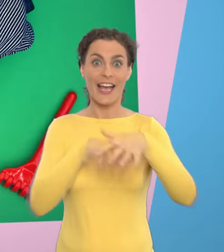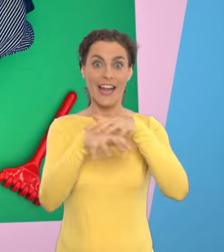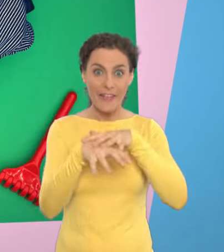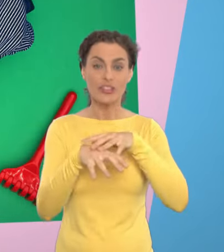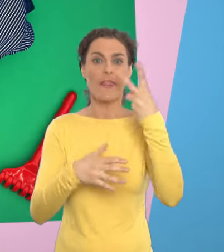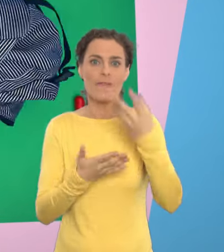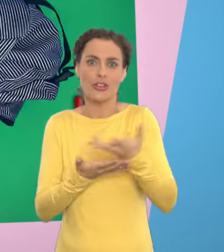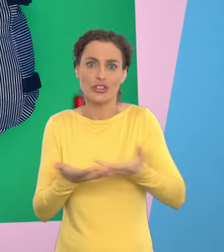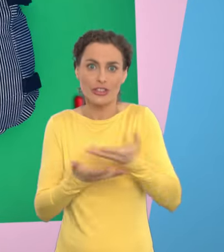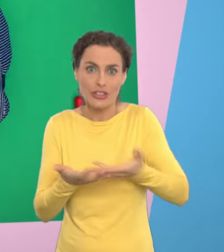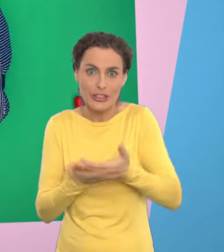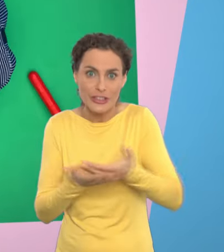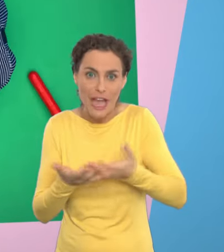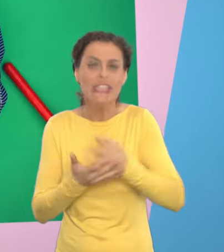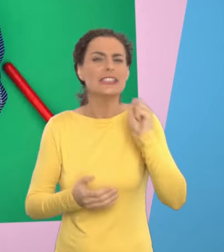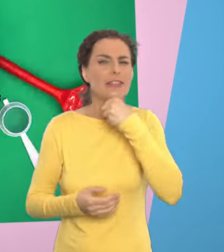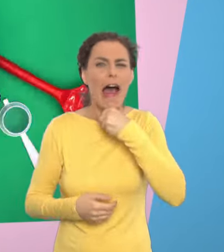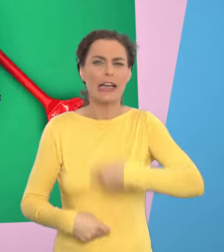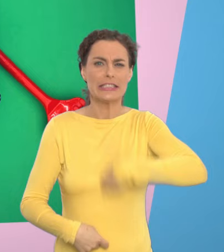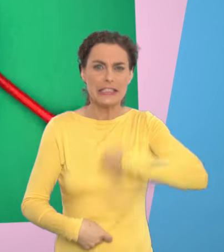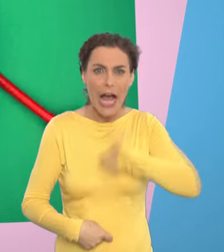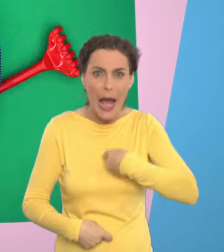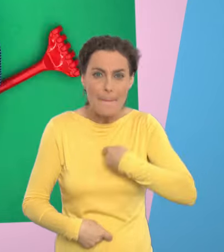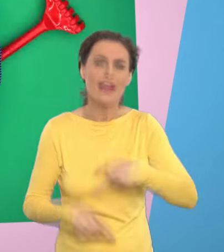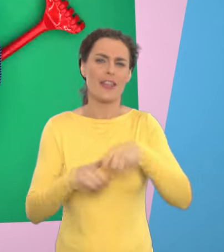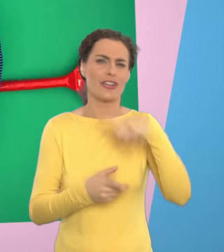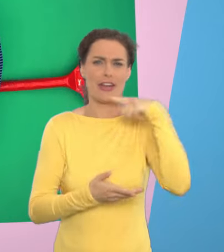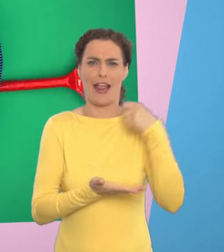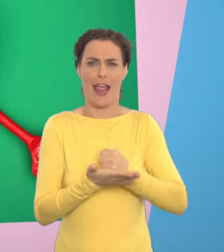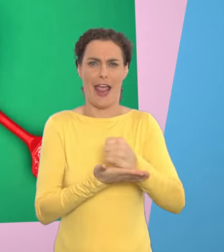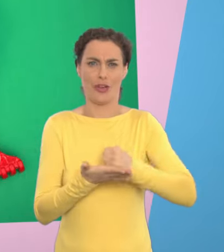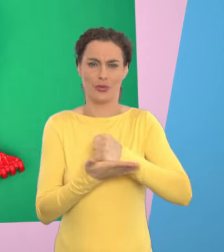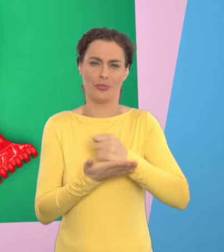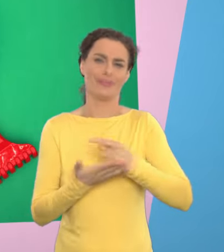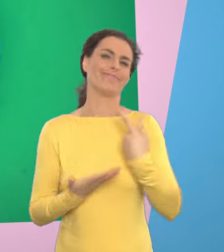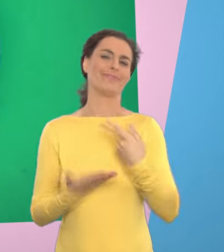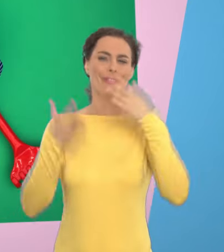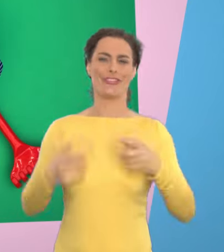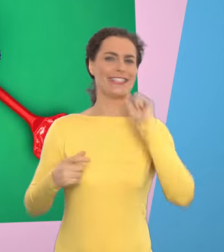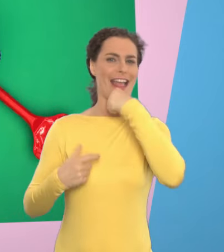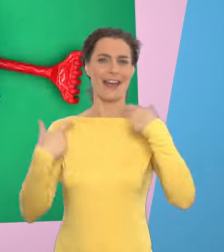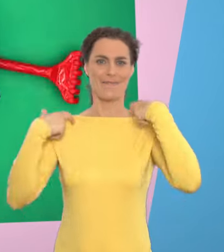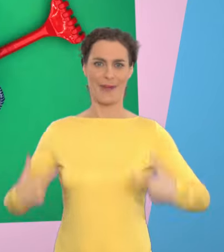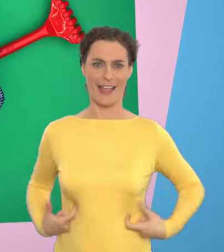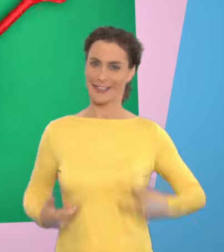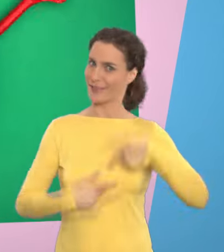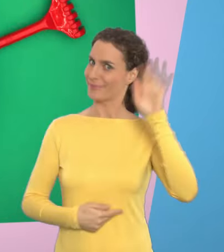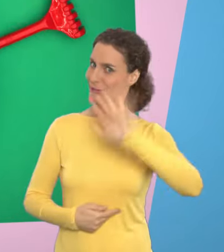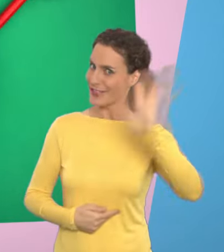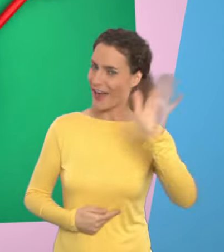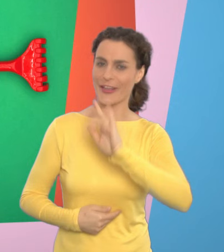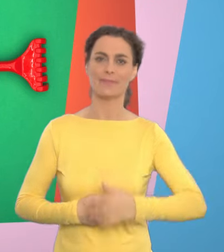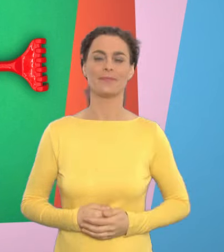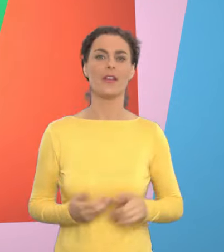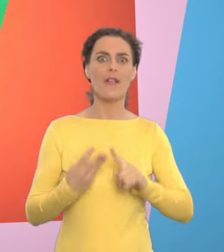plecak, rękawiczka i dwa sitka. Stary zamek oraz krabki. Ketchup pewnie masz. Jestem Stasiu, stary plecak. I